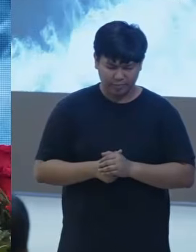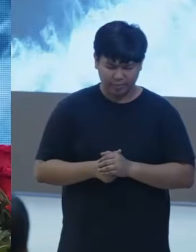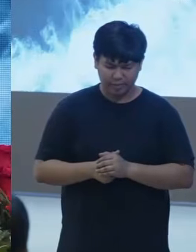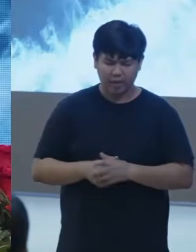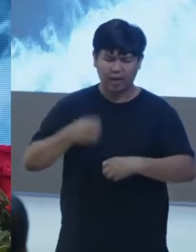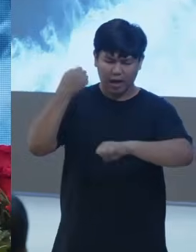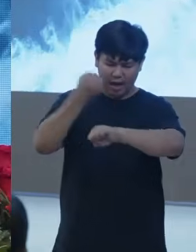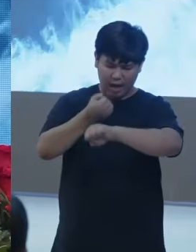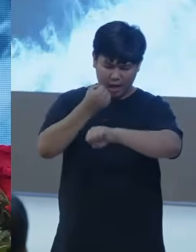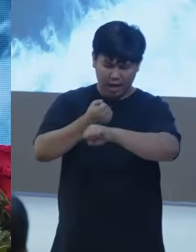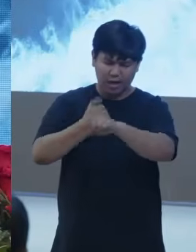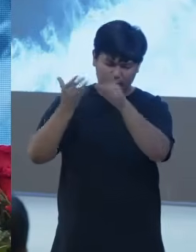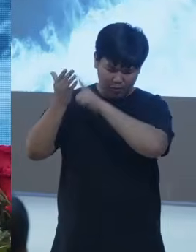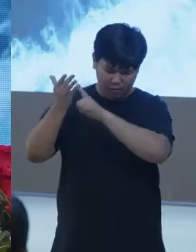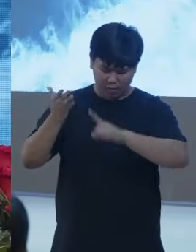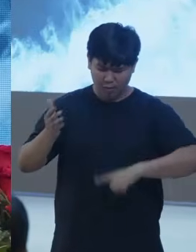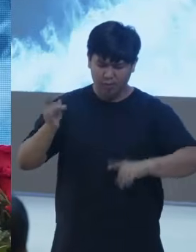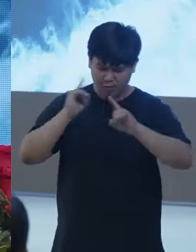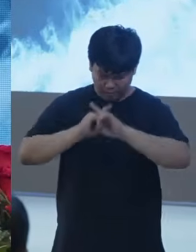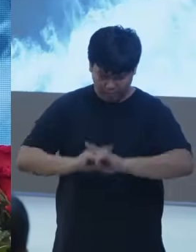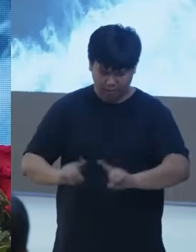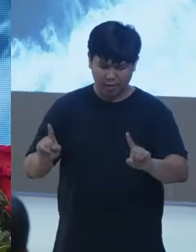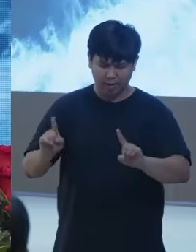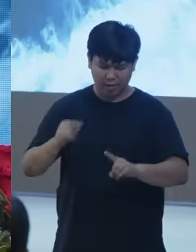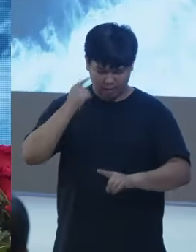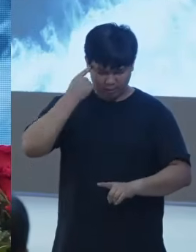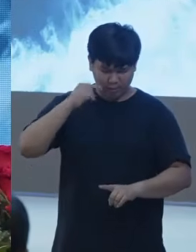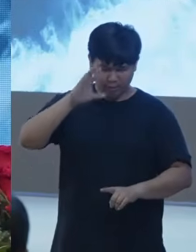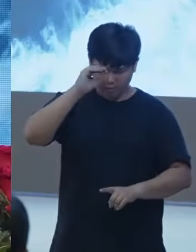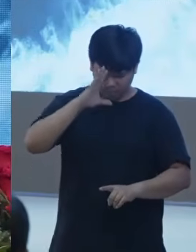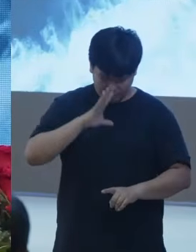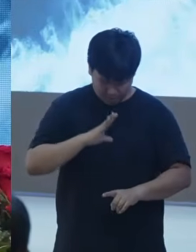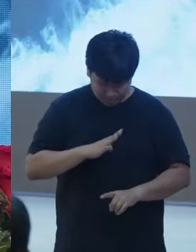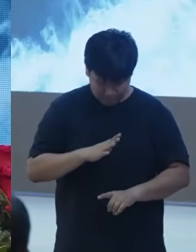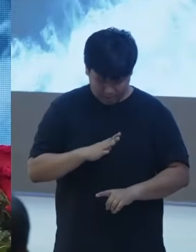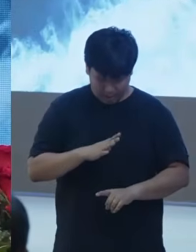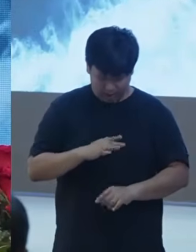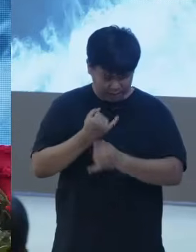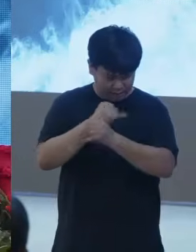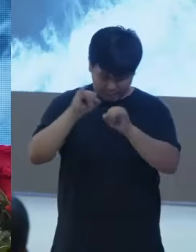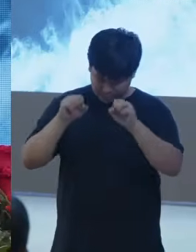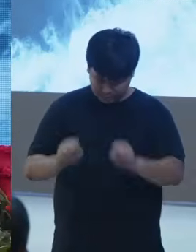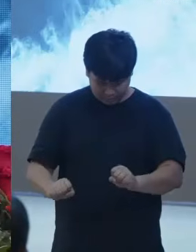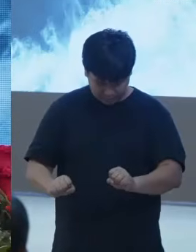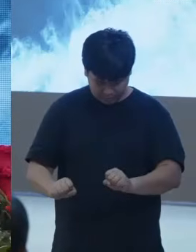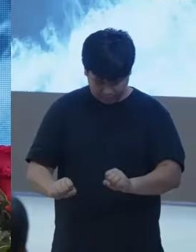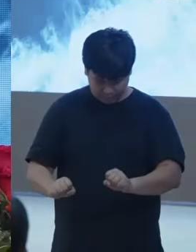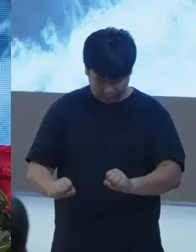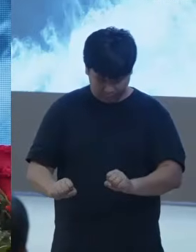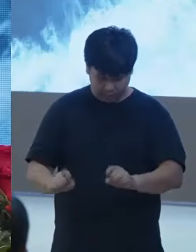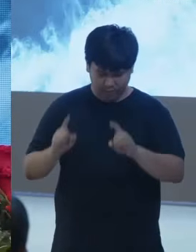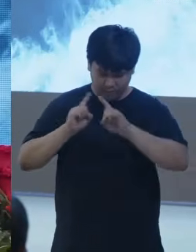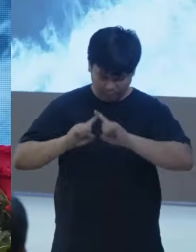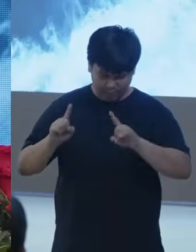Napakahirap po Diyos, ngunit para sa tao, napaka-imposible.